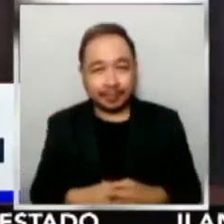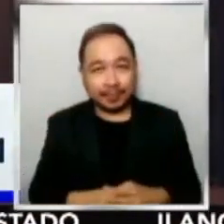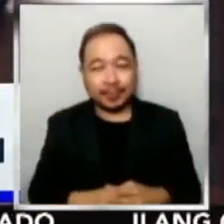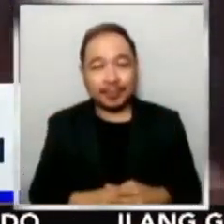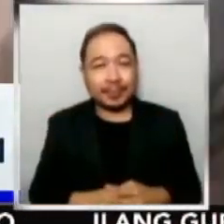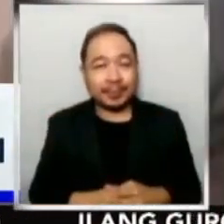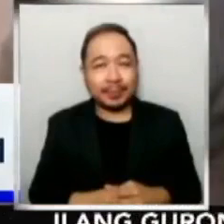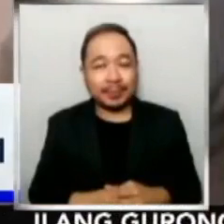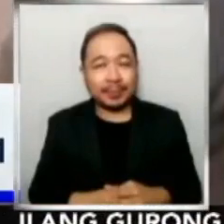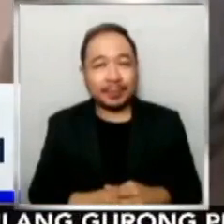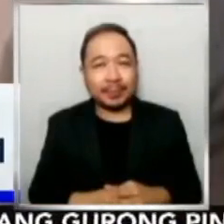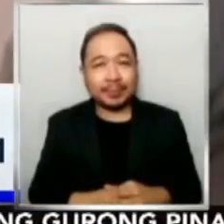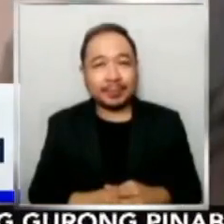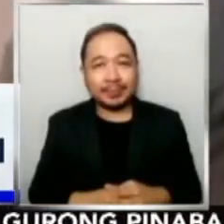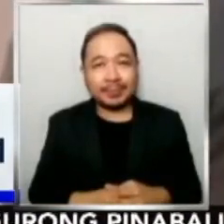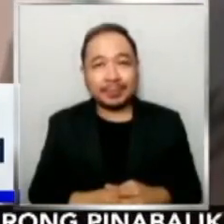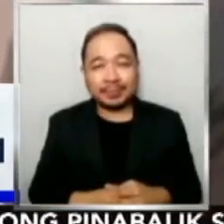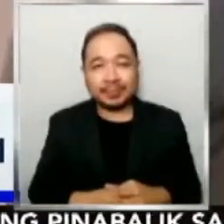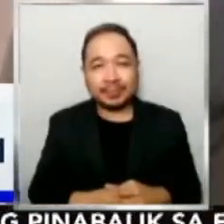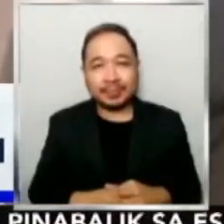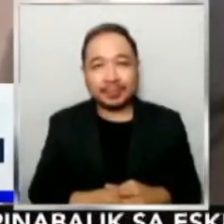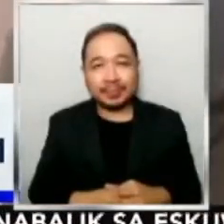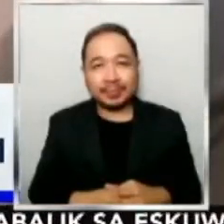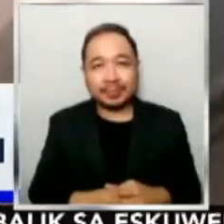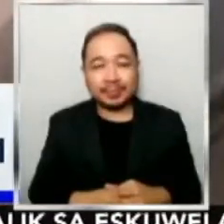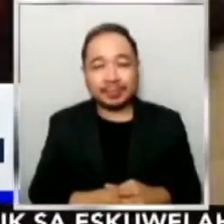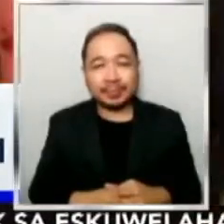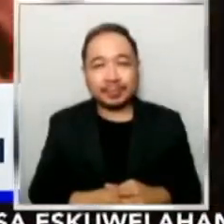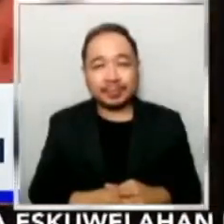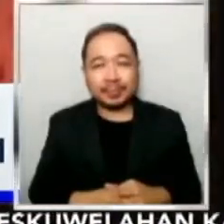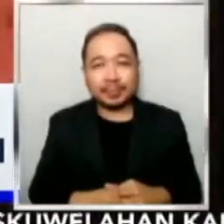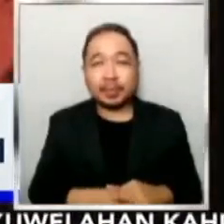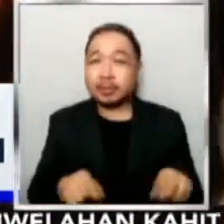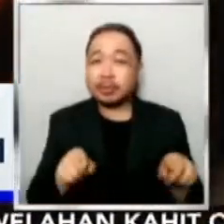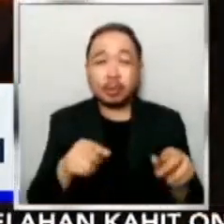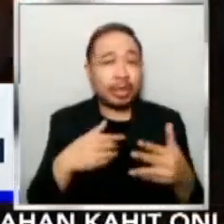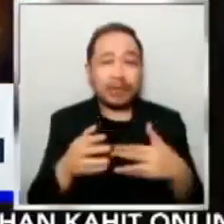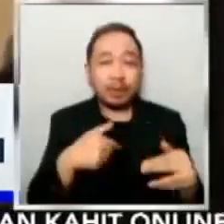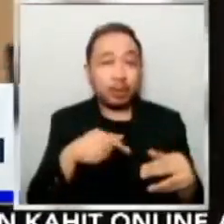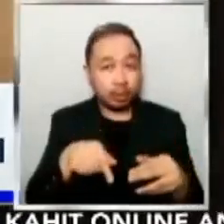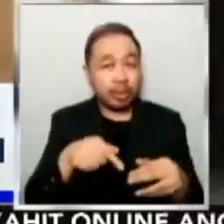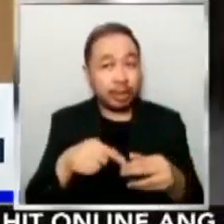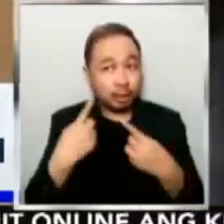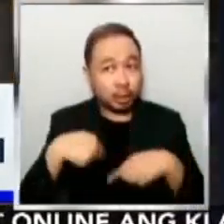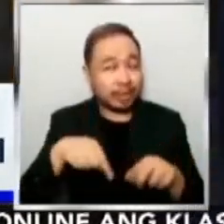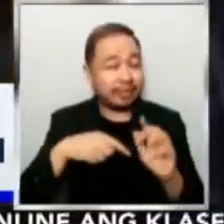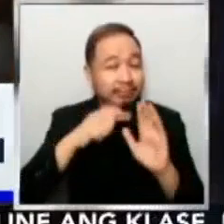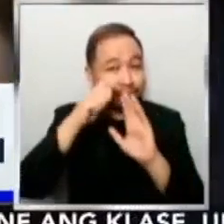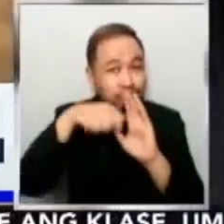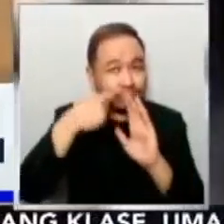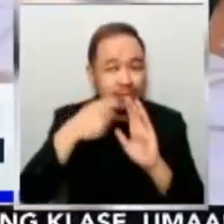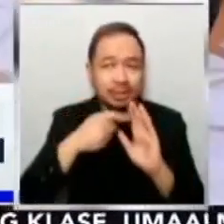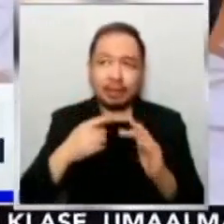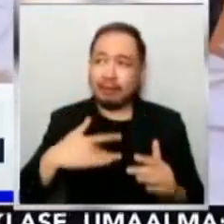Kunwari ka pang mabait sa akin. Maski sa set, dama ang matinding emosyon at tensyon.